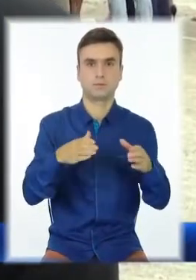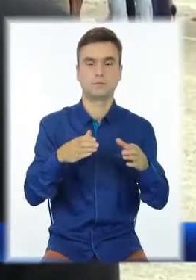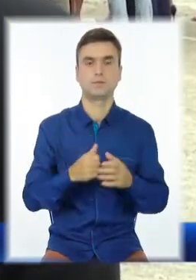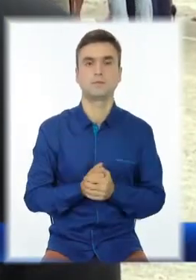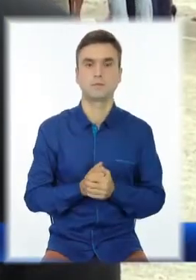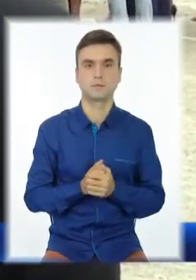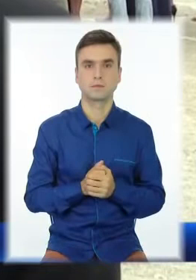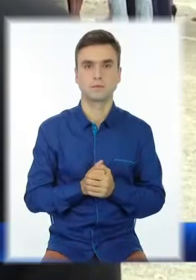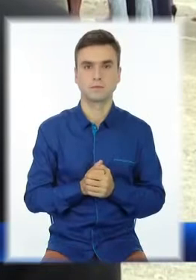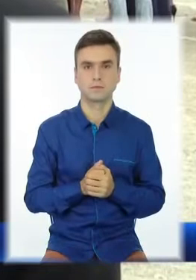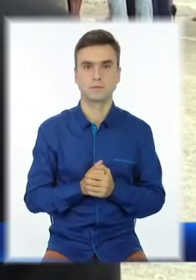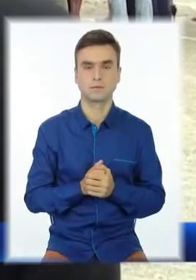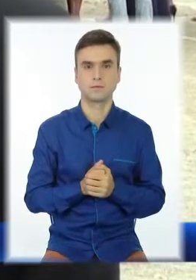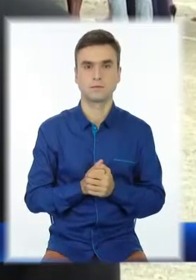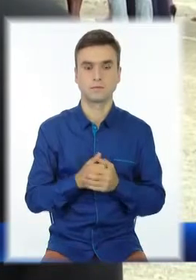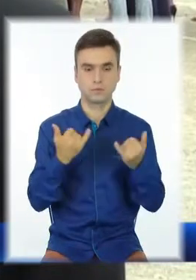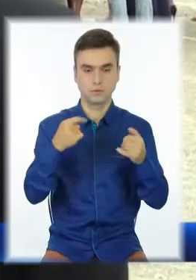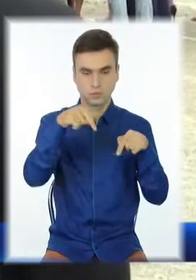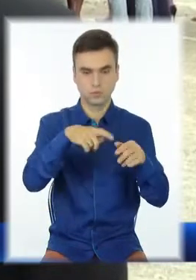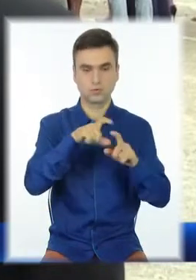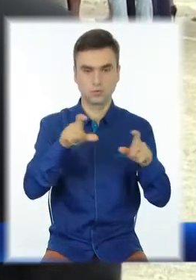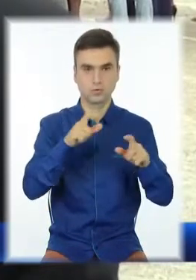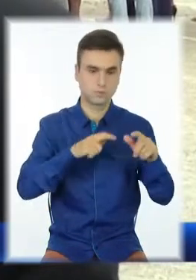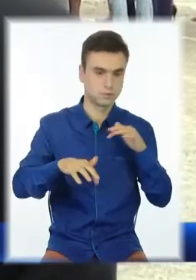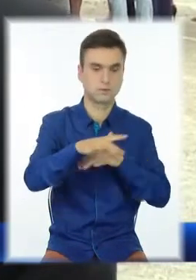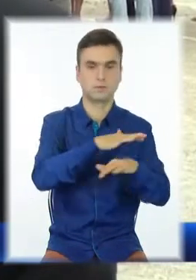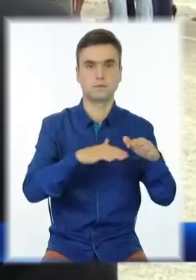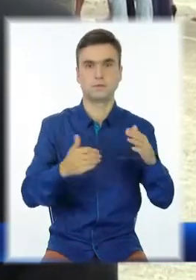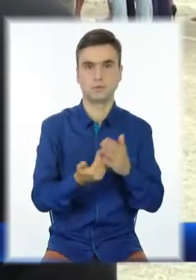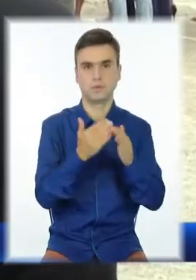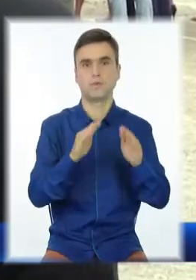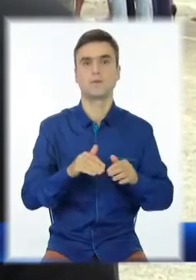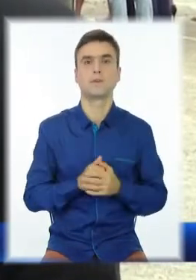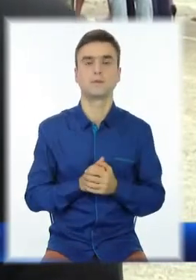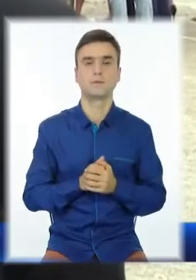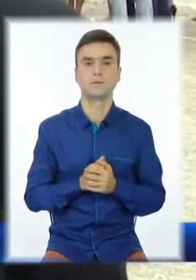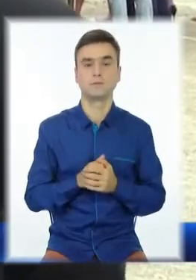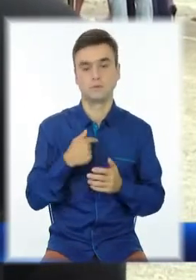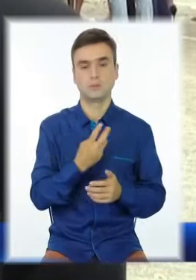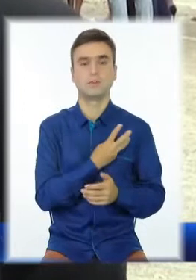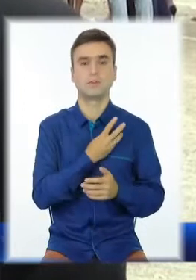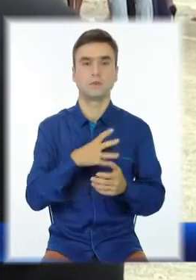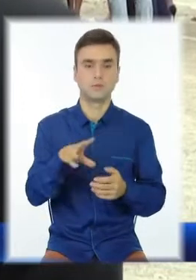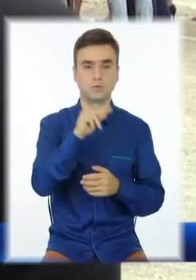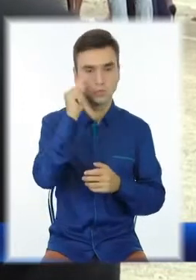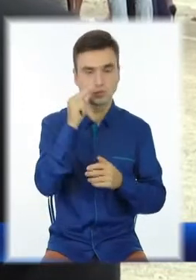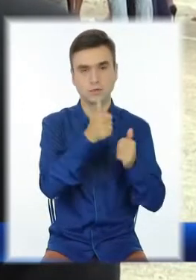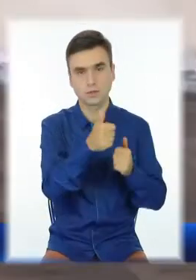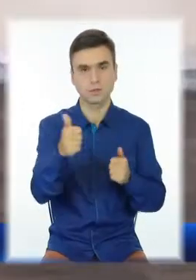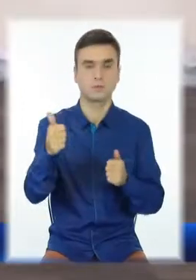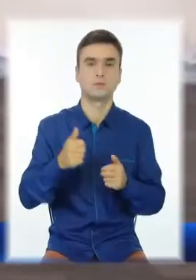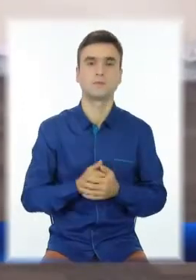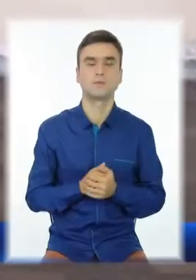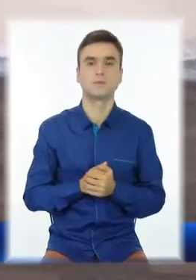я бажаю учням цієї школи натхнення, успіхів, навчанні і всього